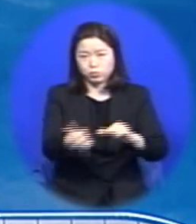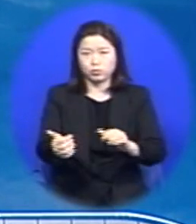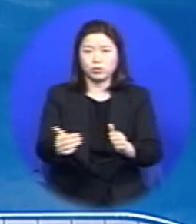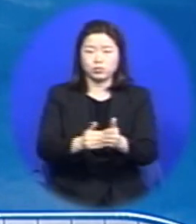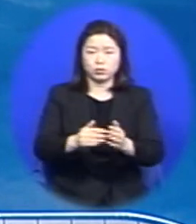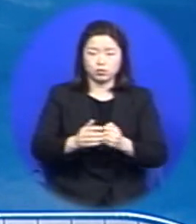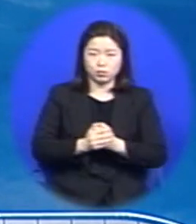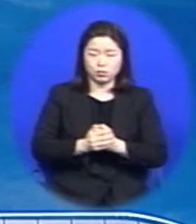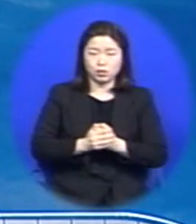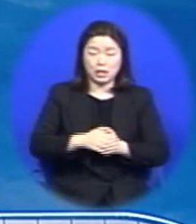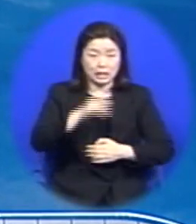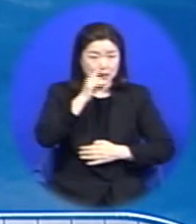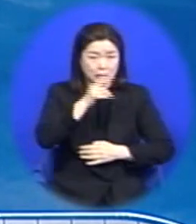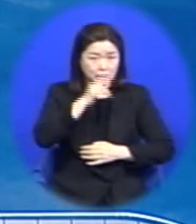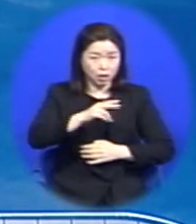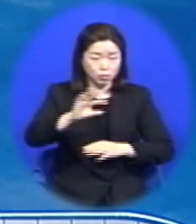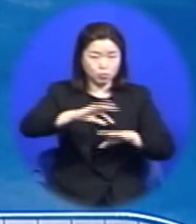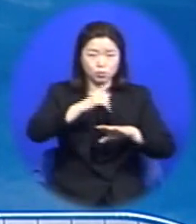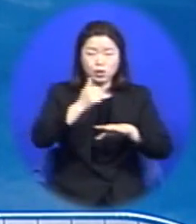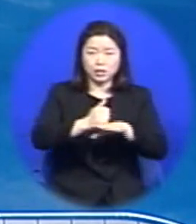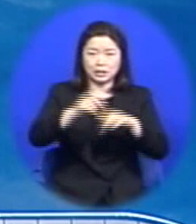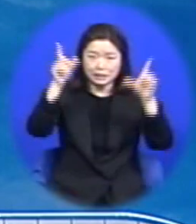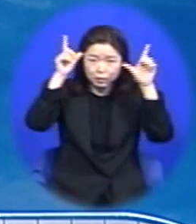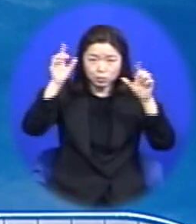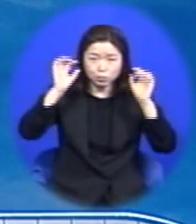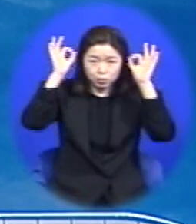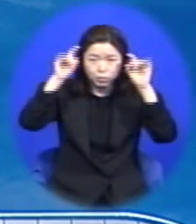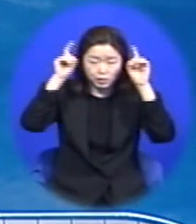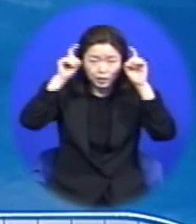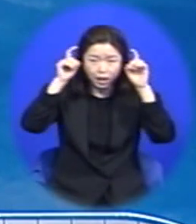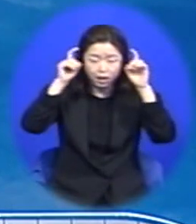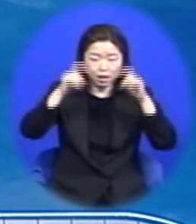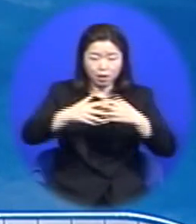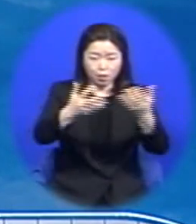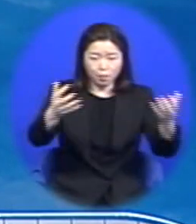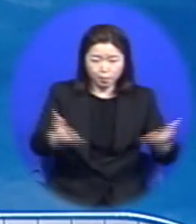사울 왕은 소와 양떼를 끌고 하나님께 제사드리겠다고 왔는데